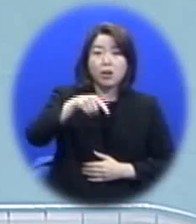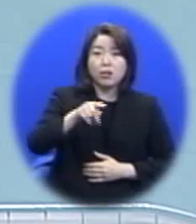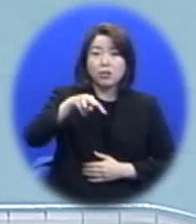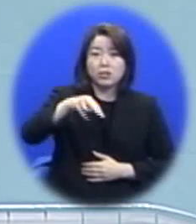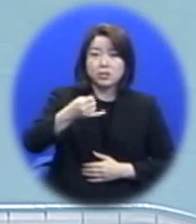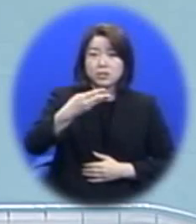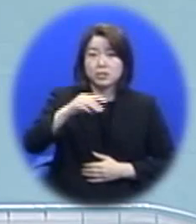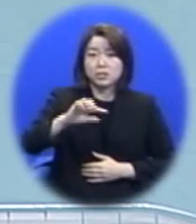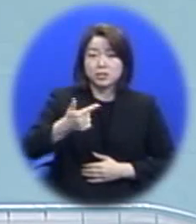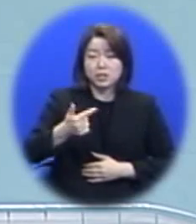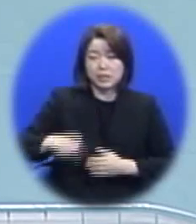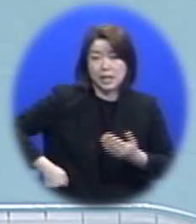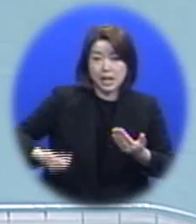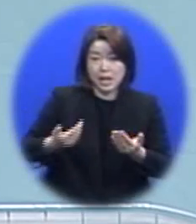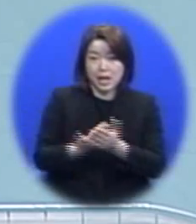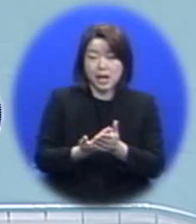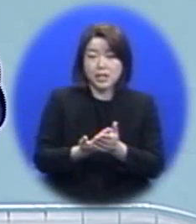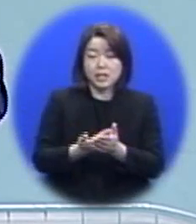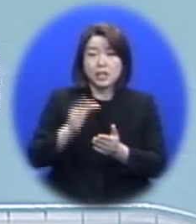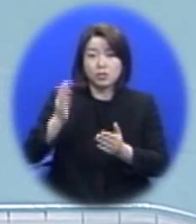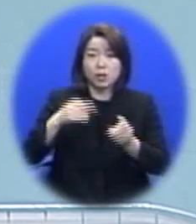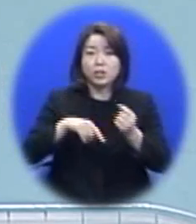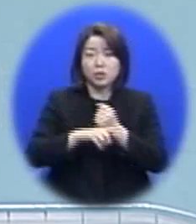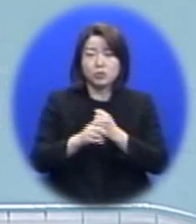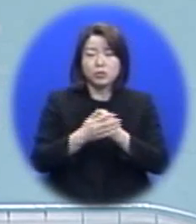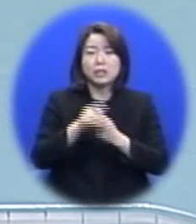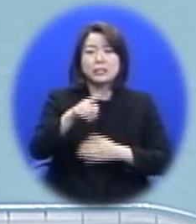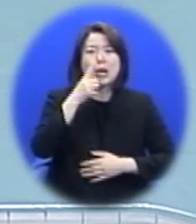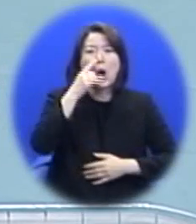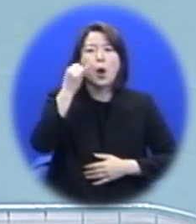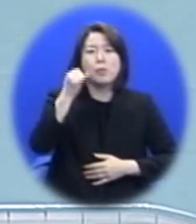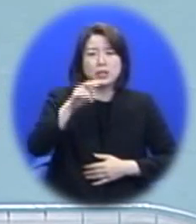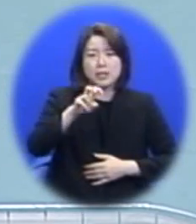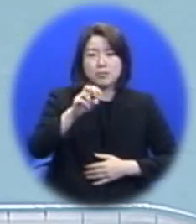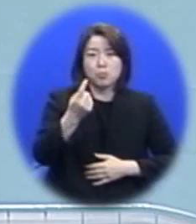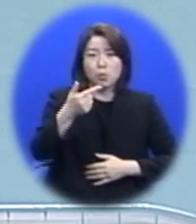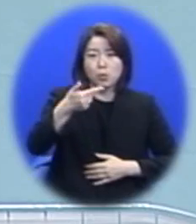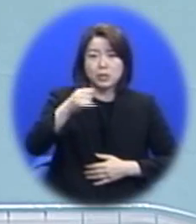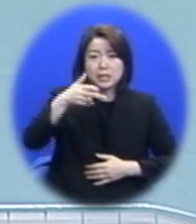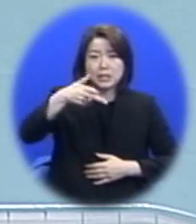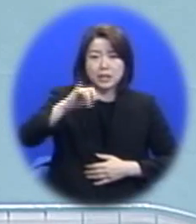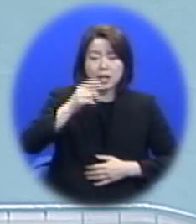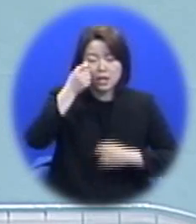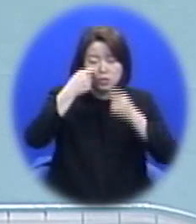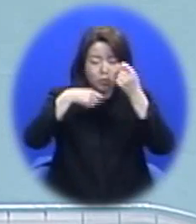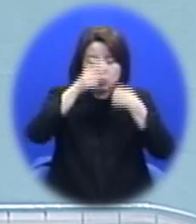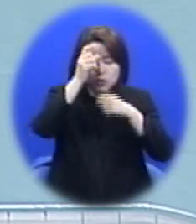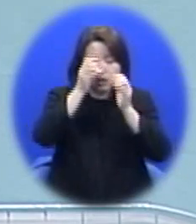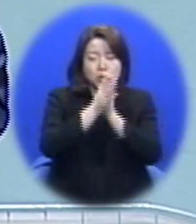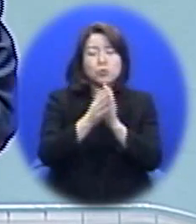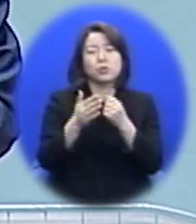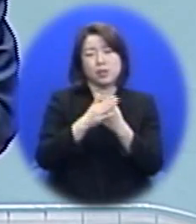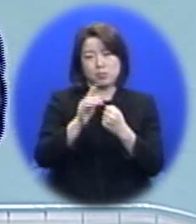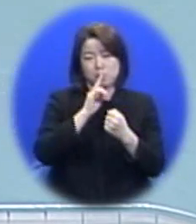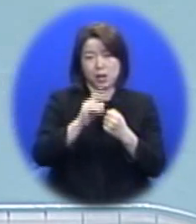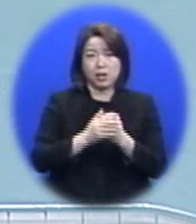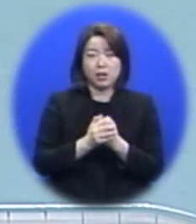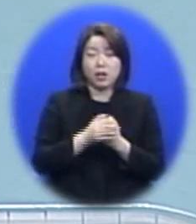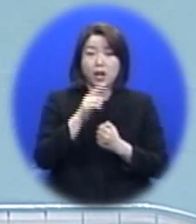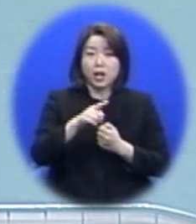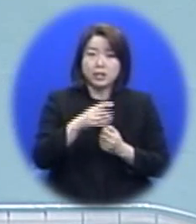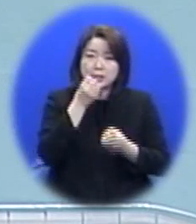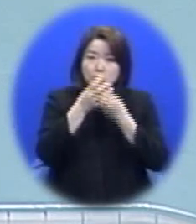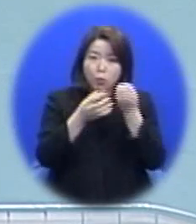회심하게 된 것은 그 어머니 모니카의 눈물의 기도 때문이었다고들 말합니다. 그런데 그의 고백록을